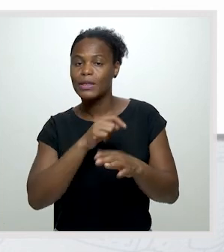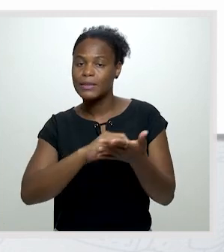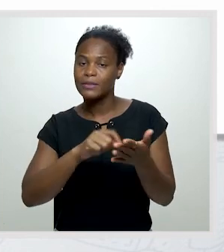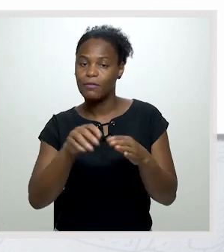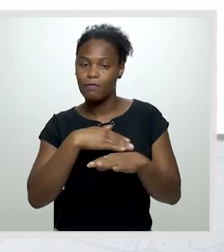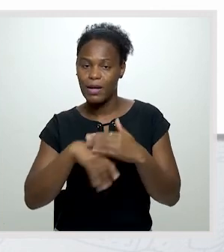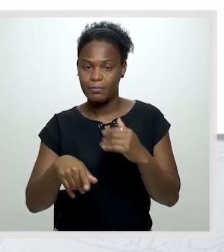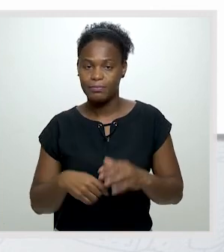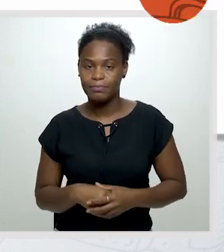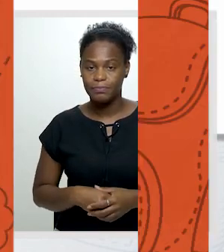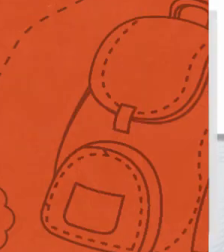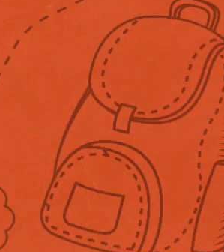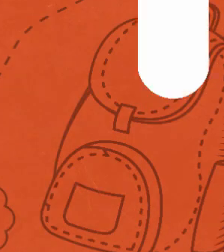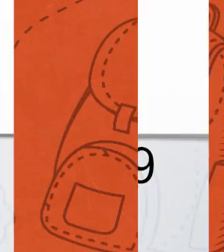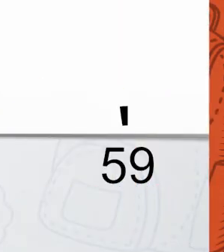exercice.